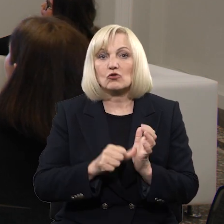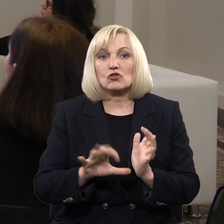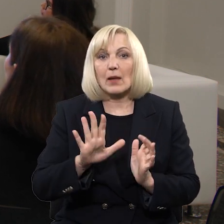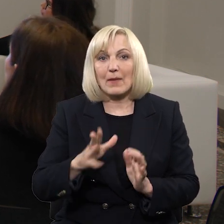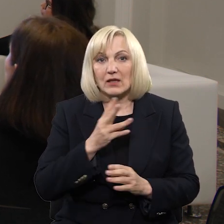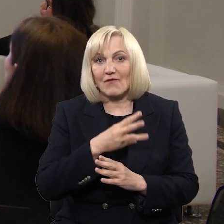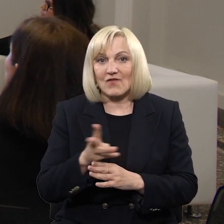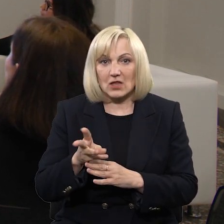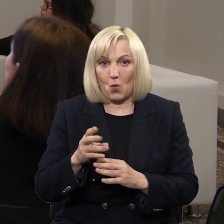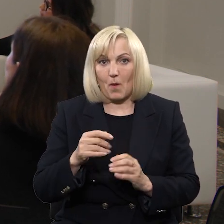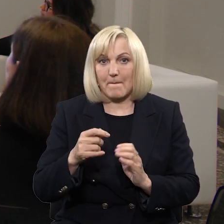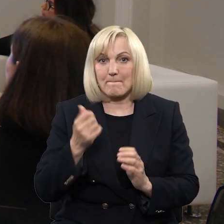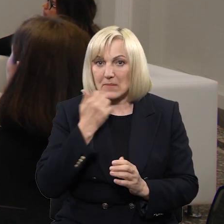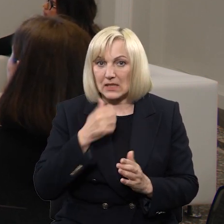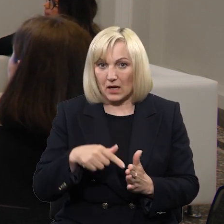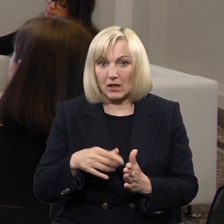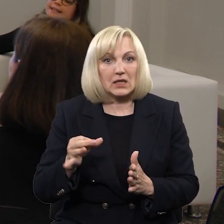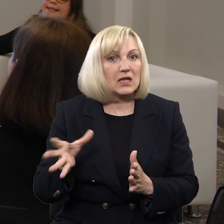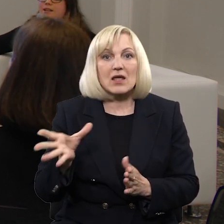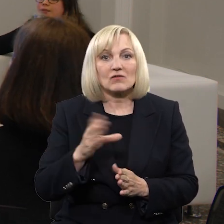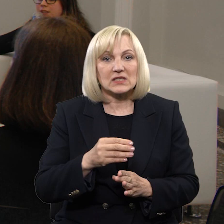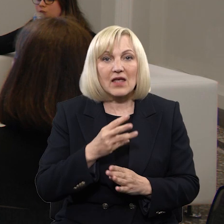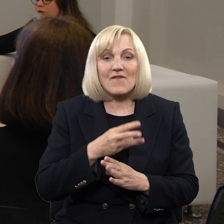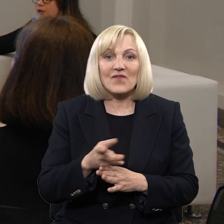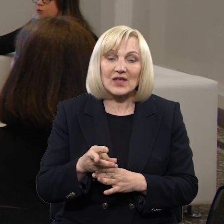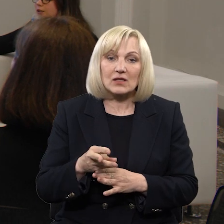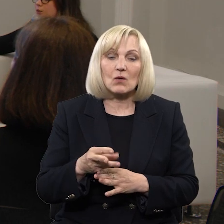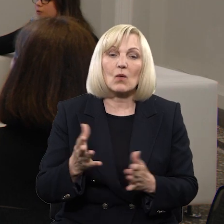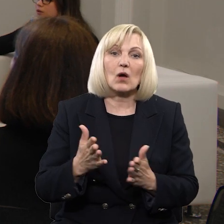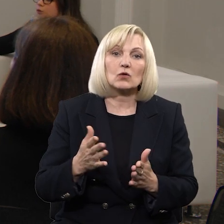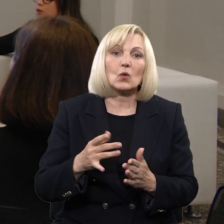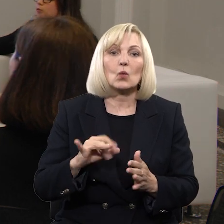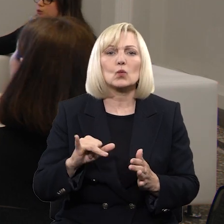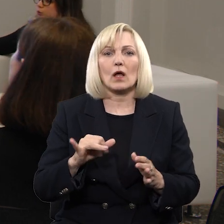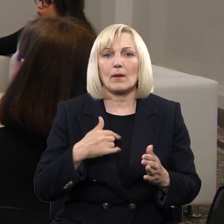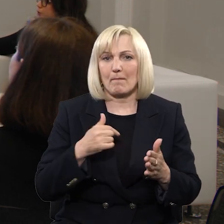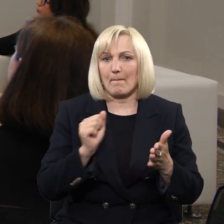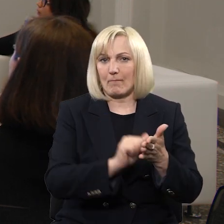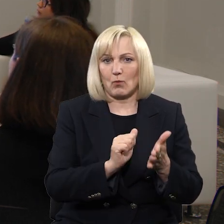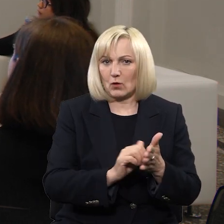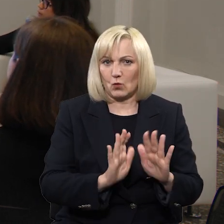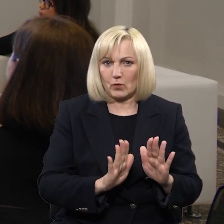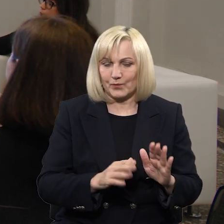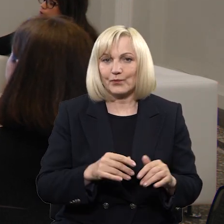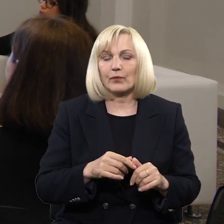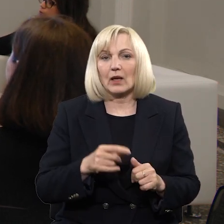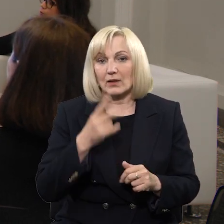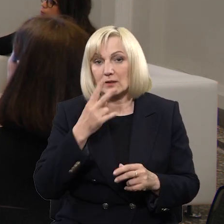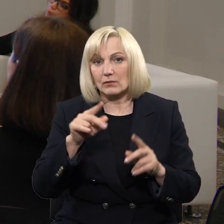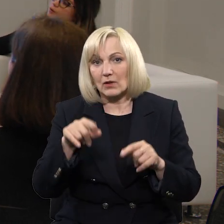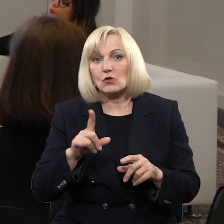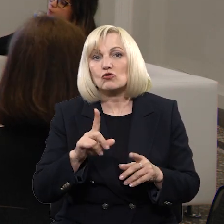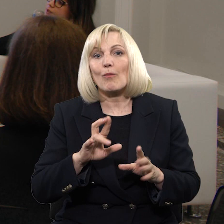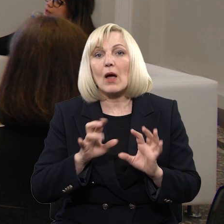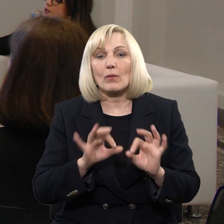65 видеоматериалов А не все это видео которые куда-то публикуются дальше Вот мы пройдём